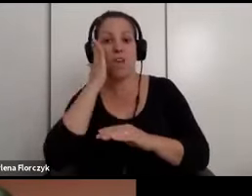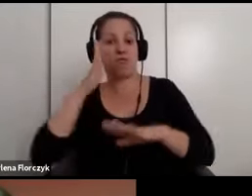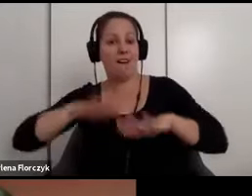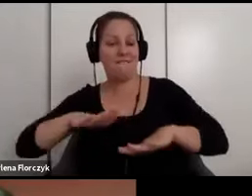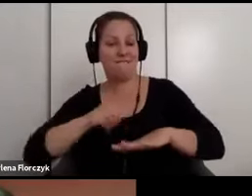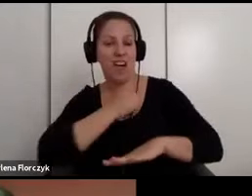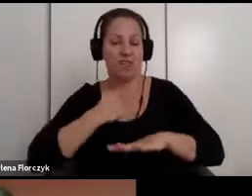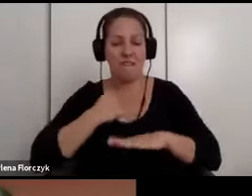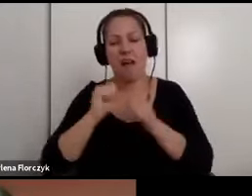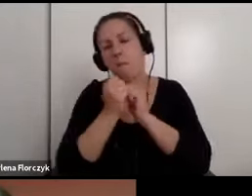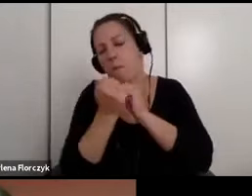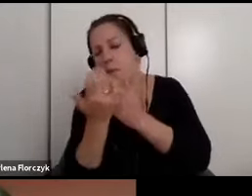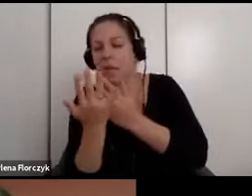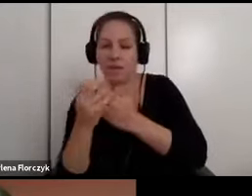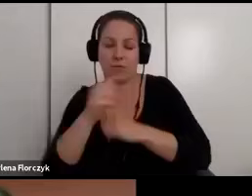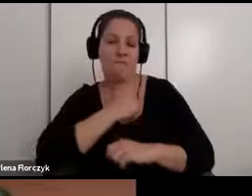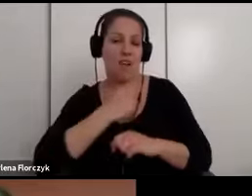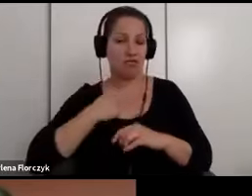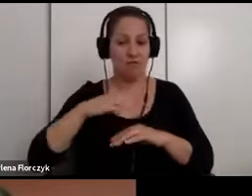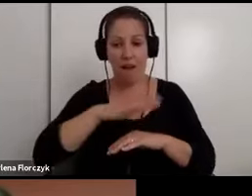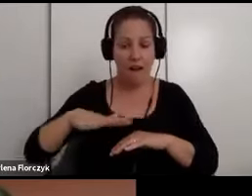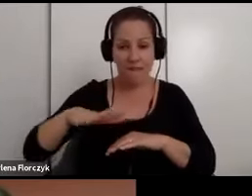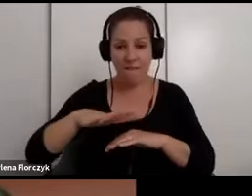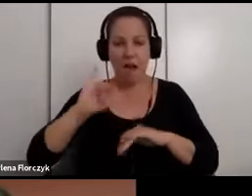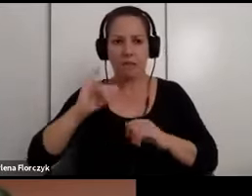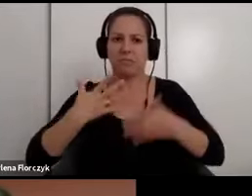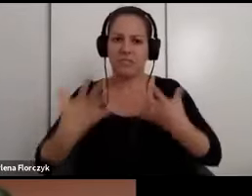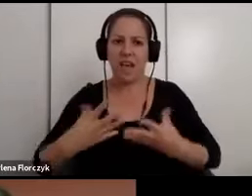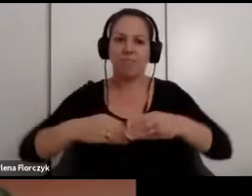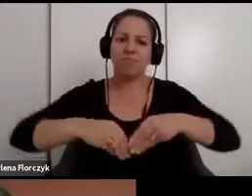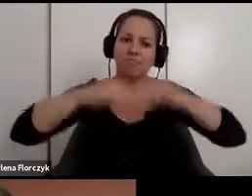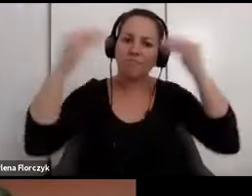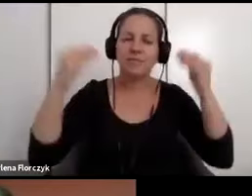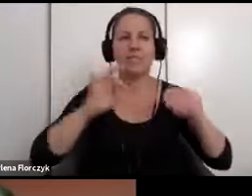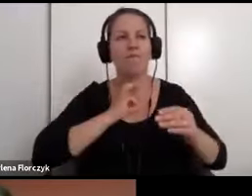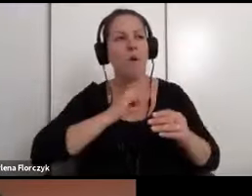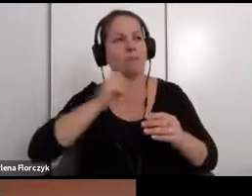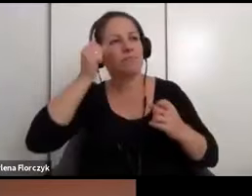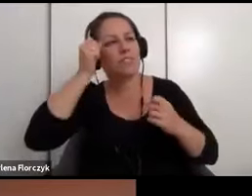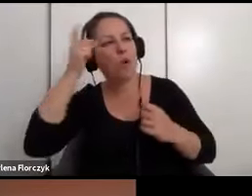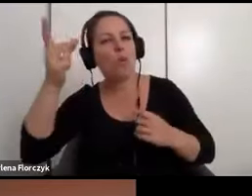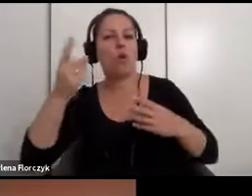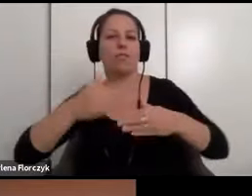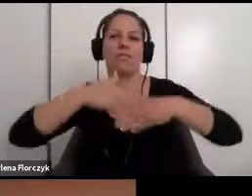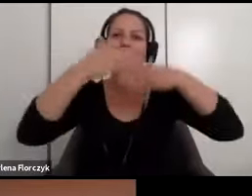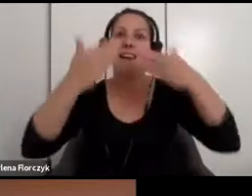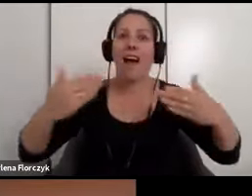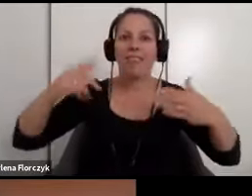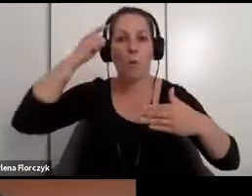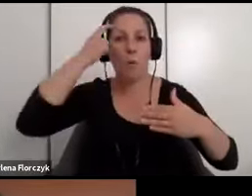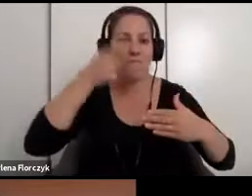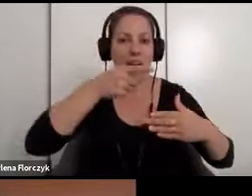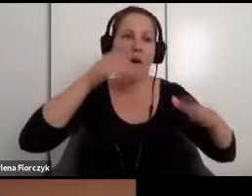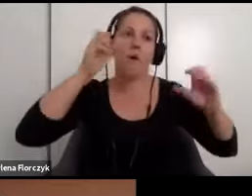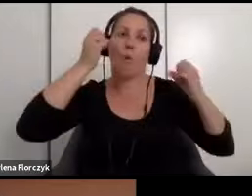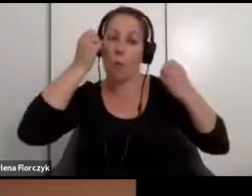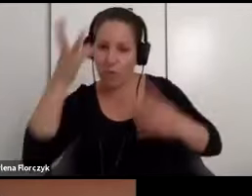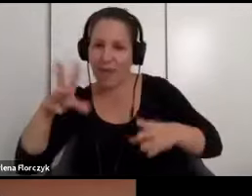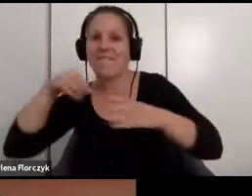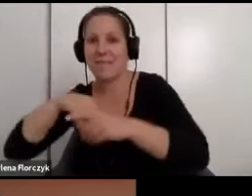albo niedaleko tej Warszawy i chce rozwijać swoje zdolności teatralne przede wszystkim, a kulturalne